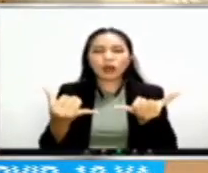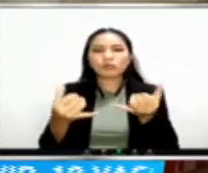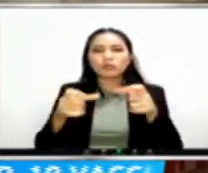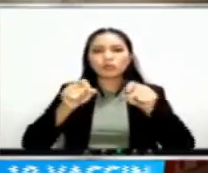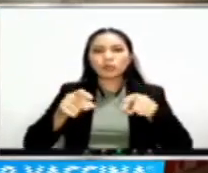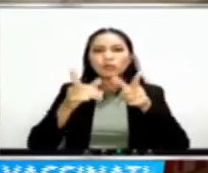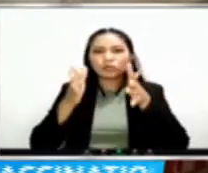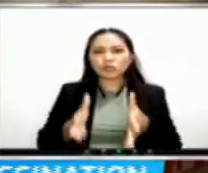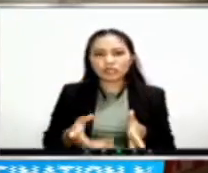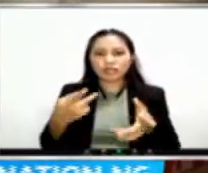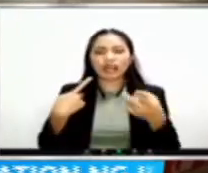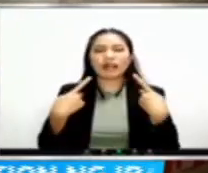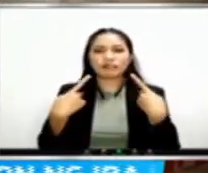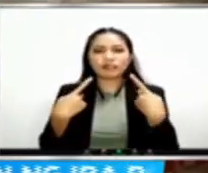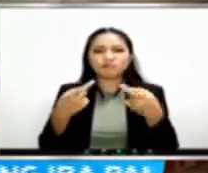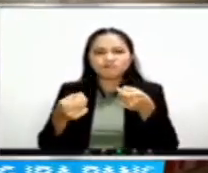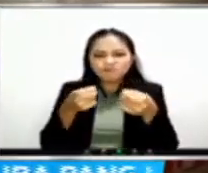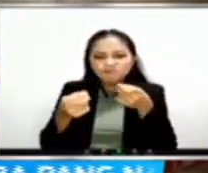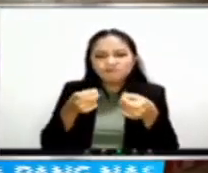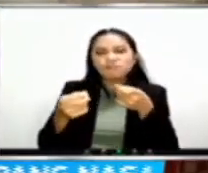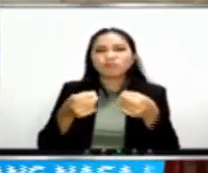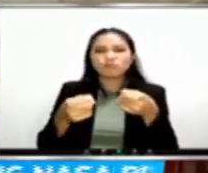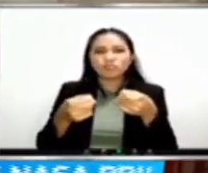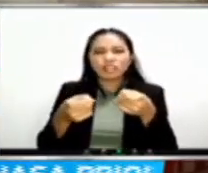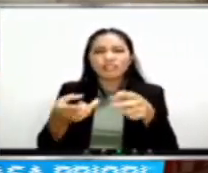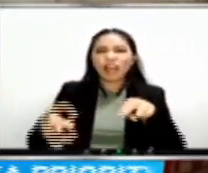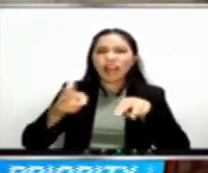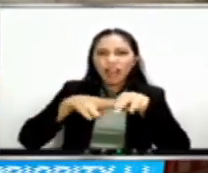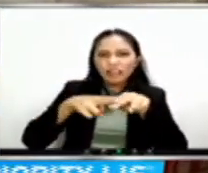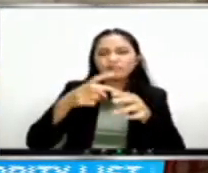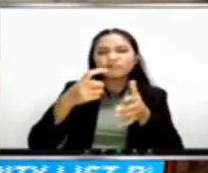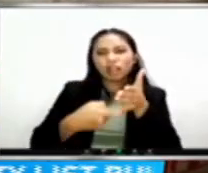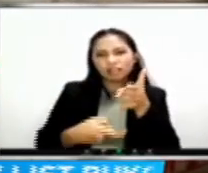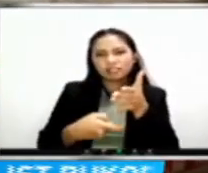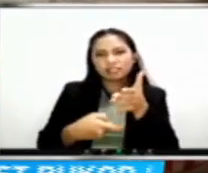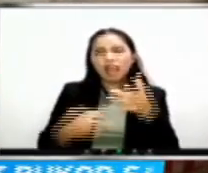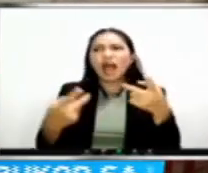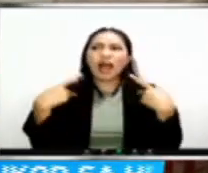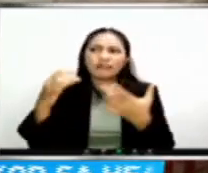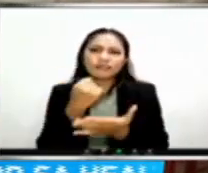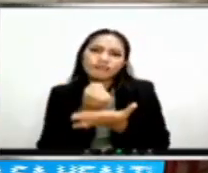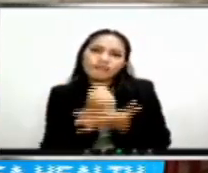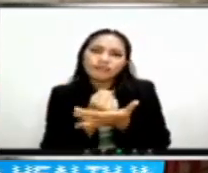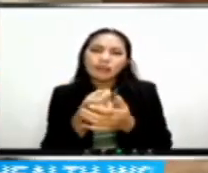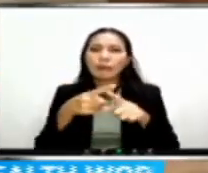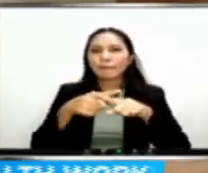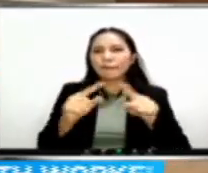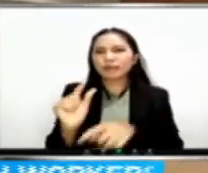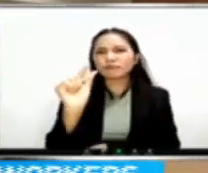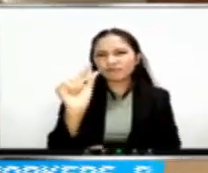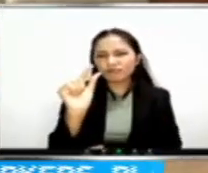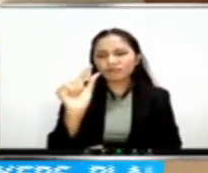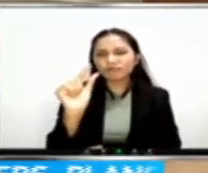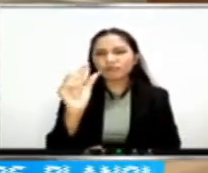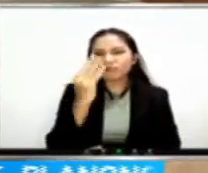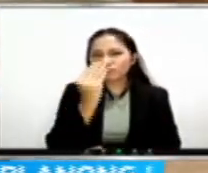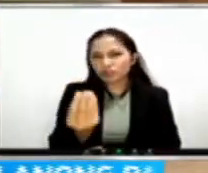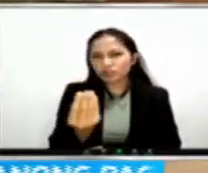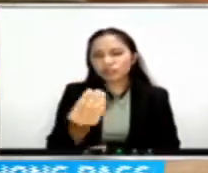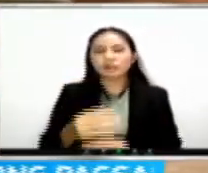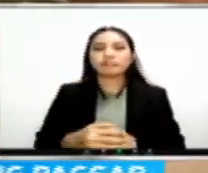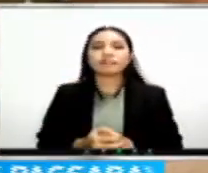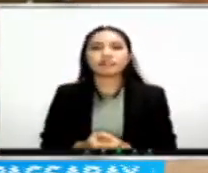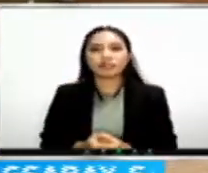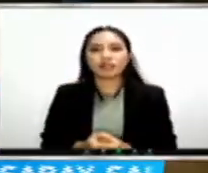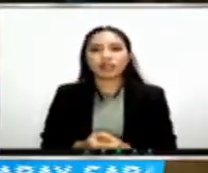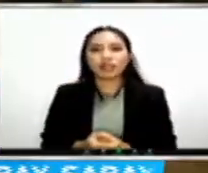mamimili. Konti lang kikitain namin. Meron naman kaya lang konti. Baga kailangan igasa. Kaya may mga tingin na